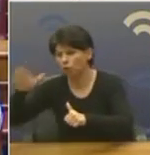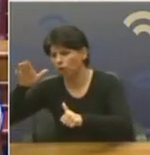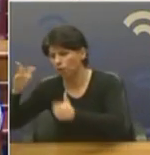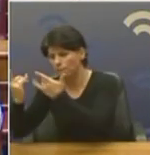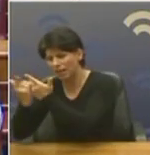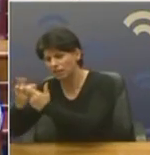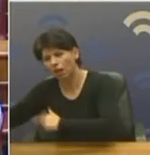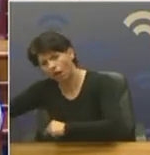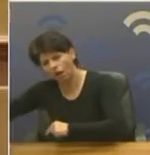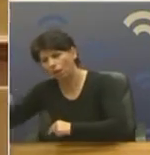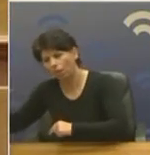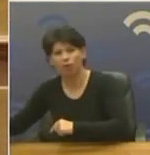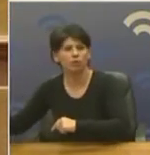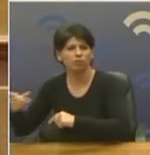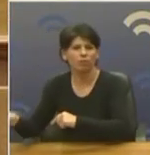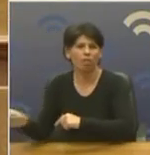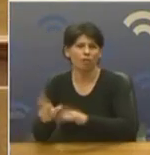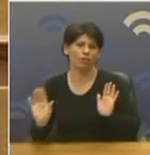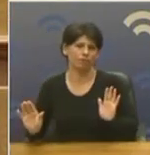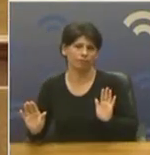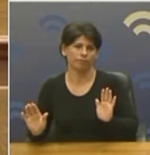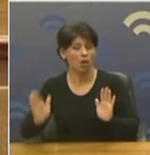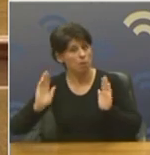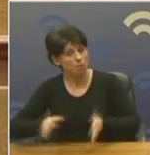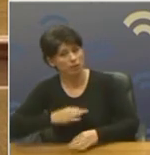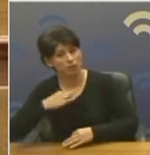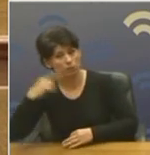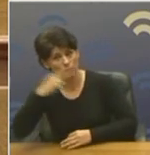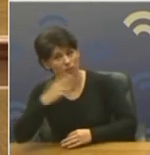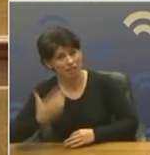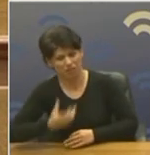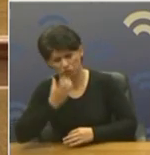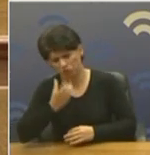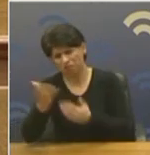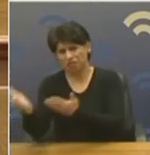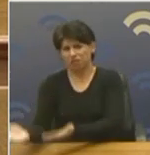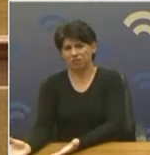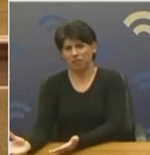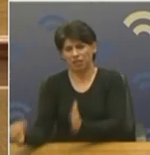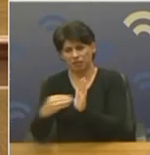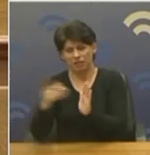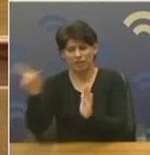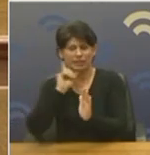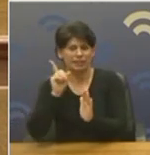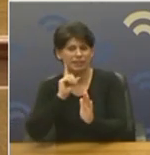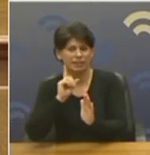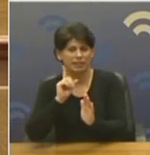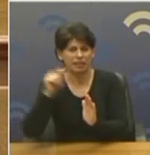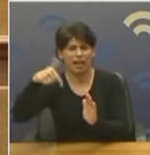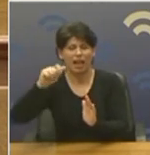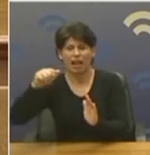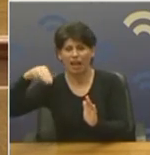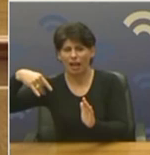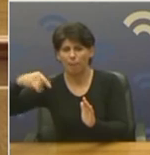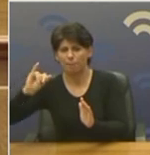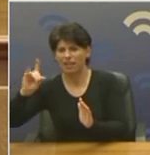όποιον αρέσει. Επίσης, είναι δυνατόν, κύριε Πρωθυπουργέ, έχετε και μια σοβαρότητα. Να μου βάζετε την κυρία αυτή, την κυρία Αγαπηδάκη, ωραίο το